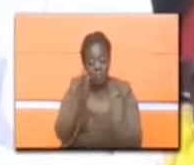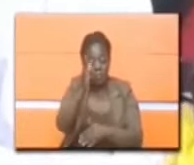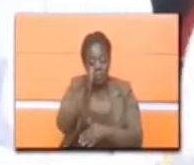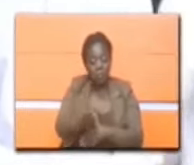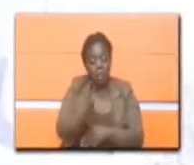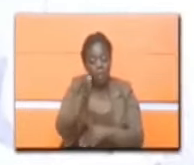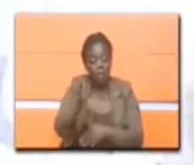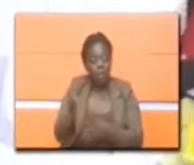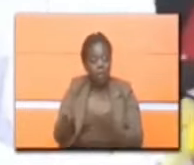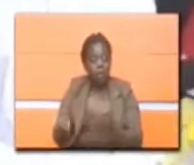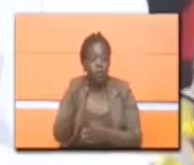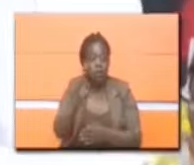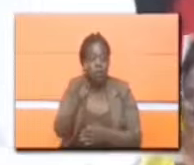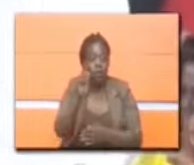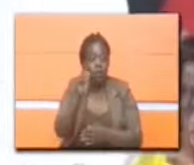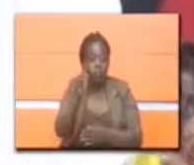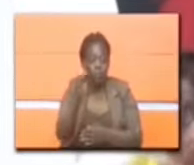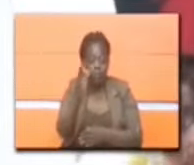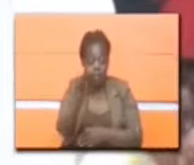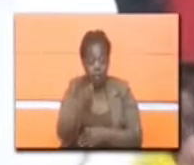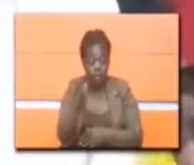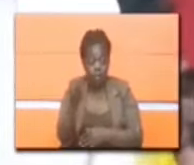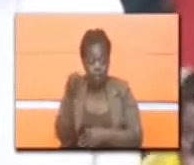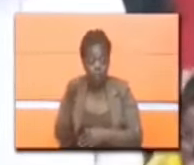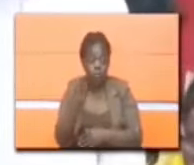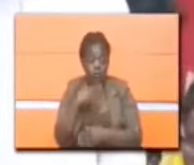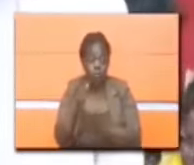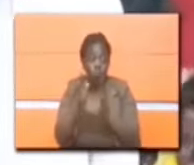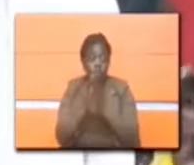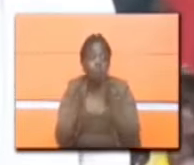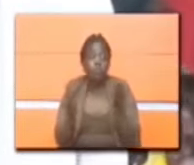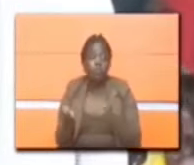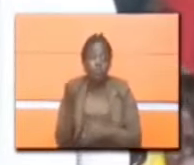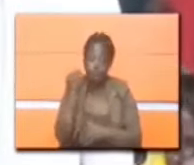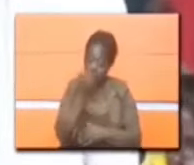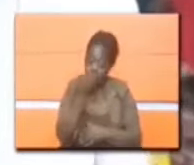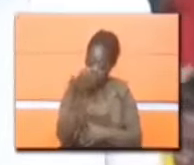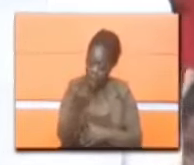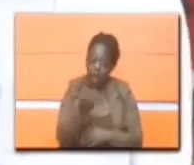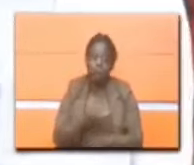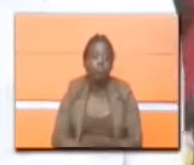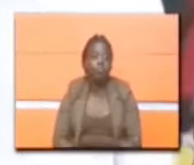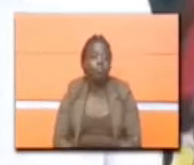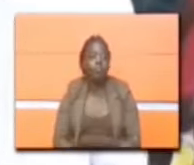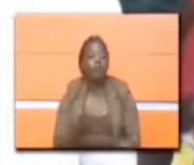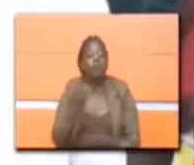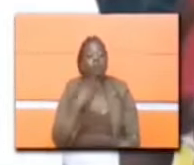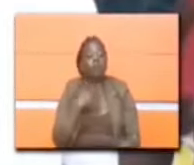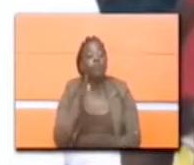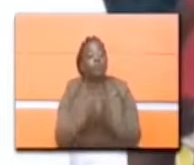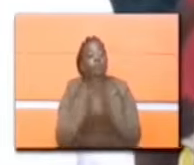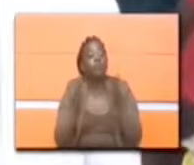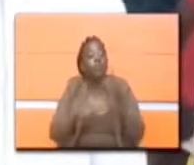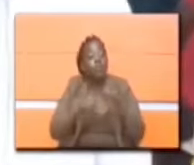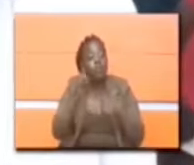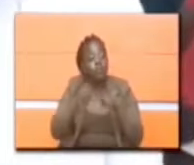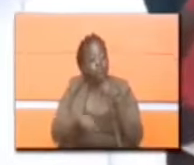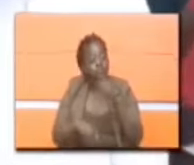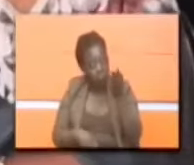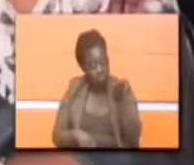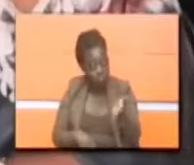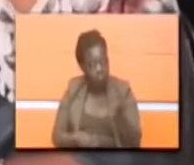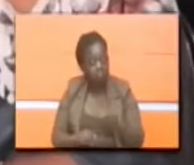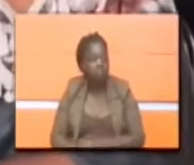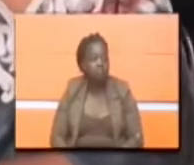osobola okugiyita books library. Nga bw'oyagala akatabo ka komedi akayina, bw'oyagala akatabo k'ebyobufuzi